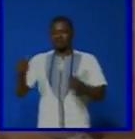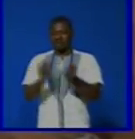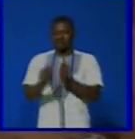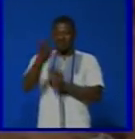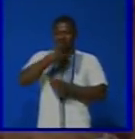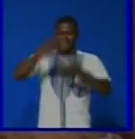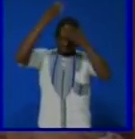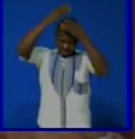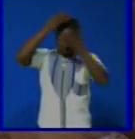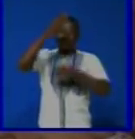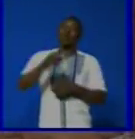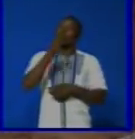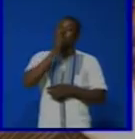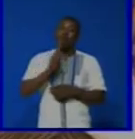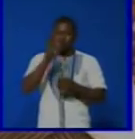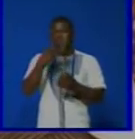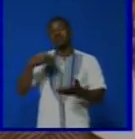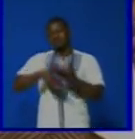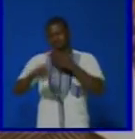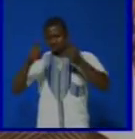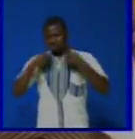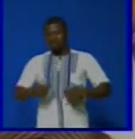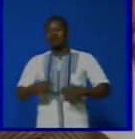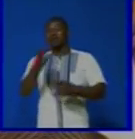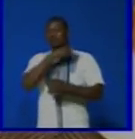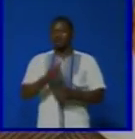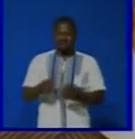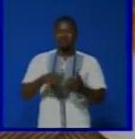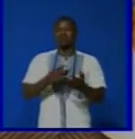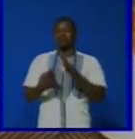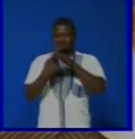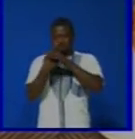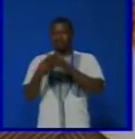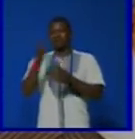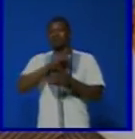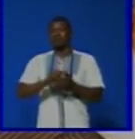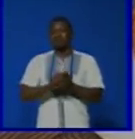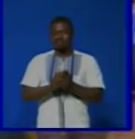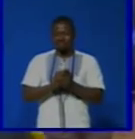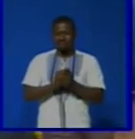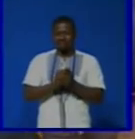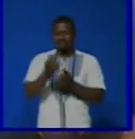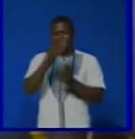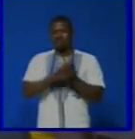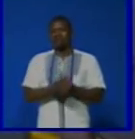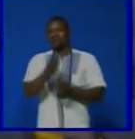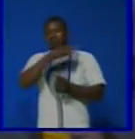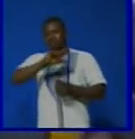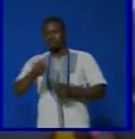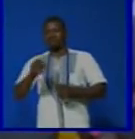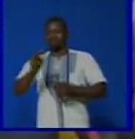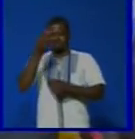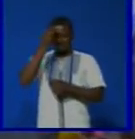en tenue de grand jour apparaît à ses sujets en ce jour de Napoussum. Les Tansovans d'Amba ou les fantassins du